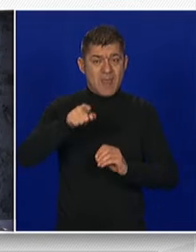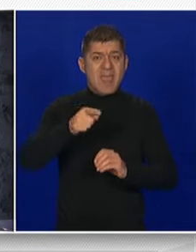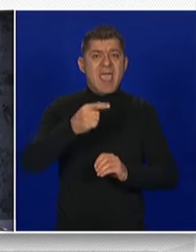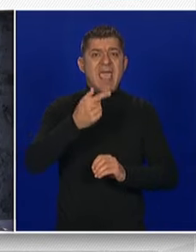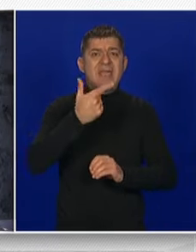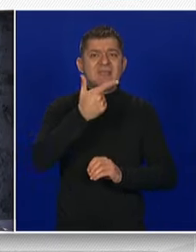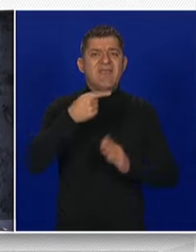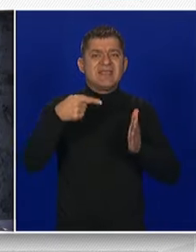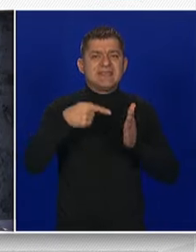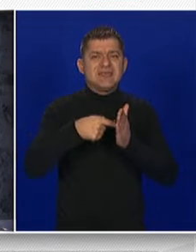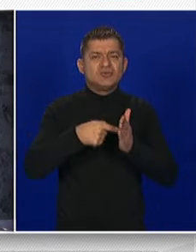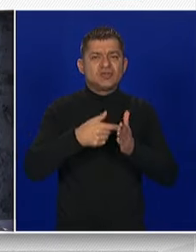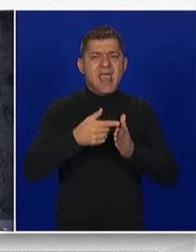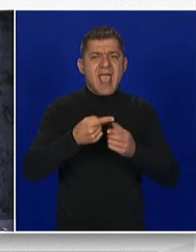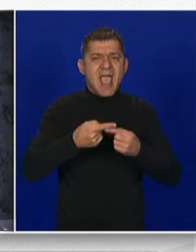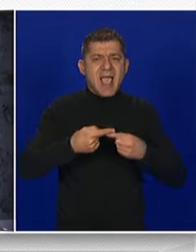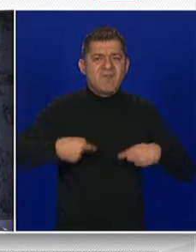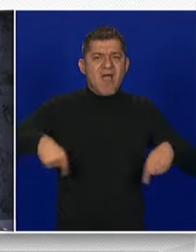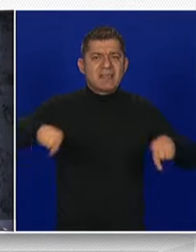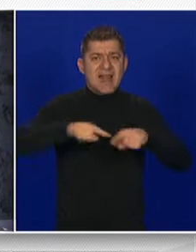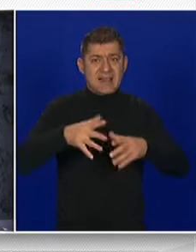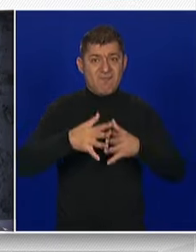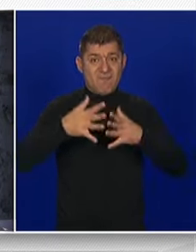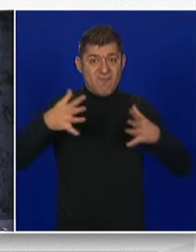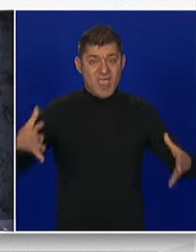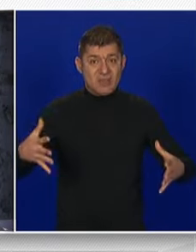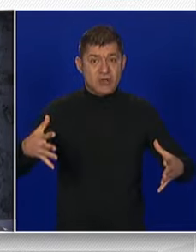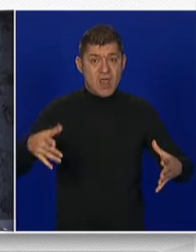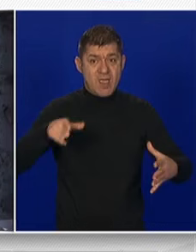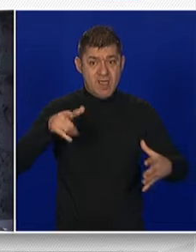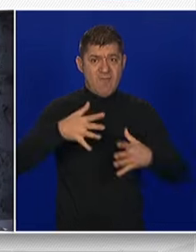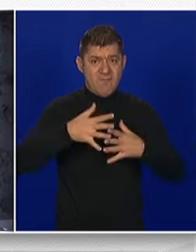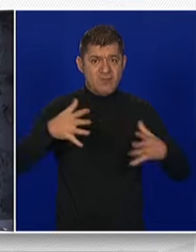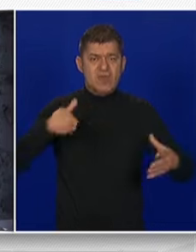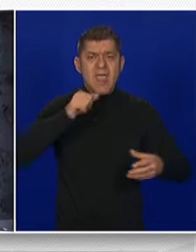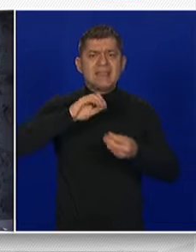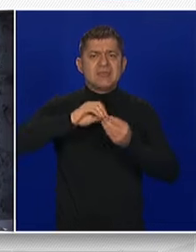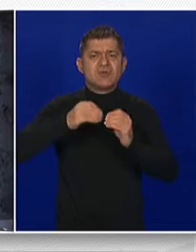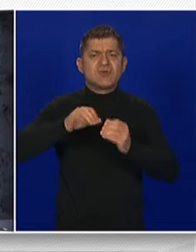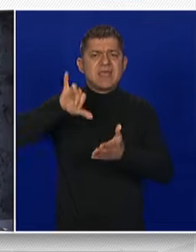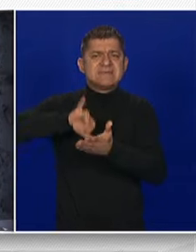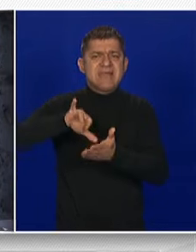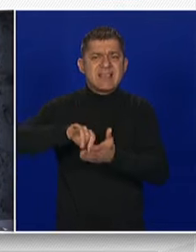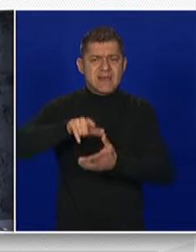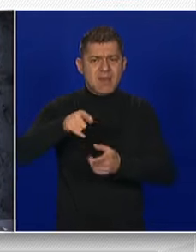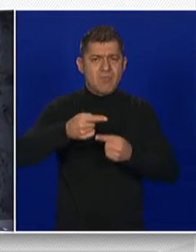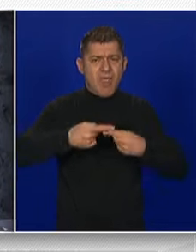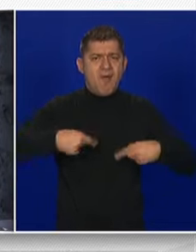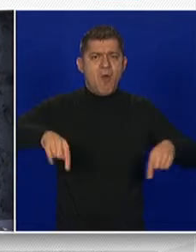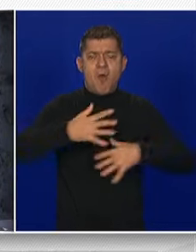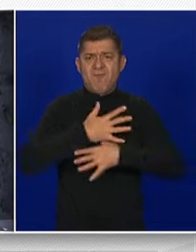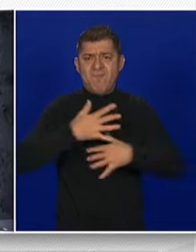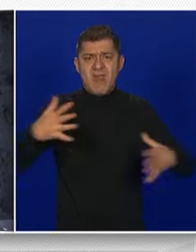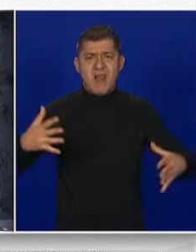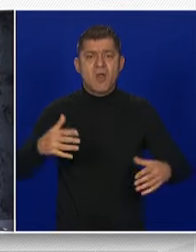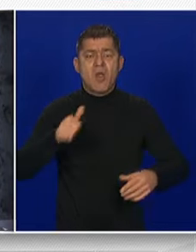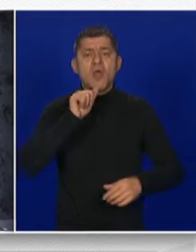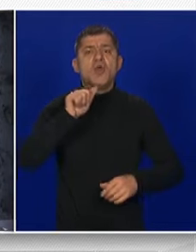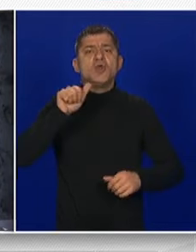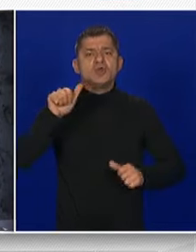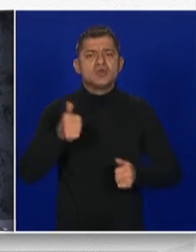četvornih metara neto površine prodajnog prostora i trgovačke centre uvode se i